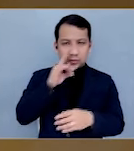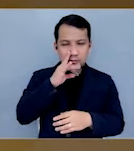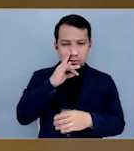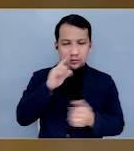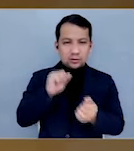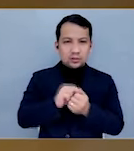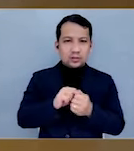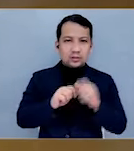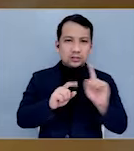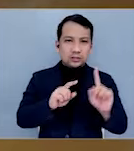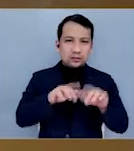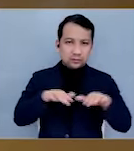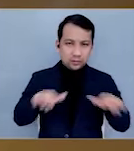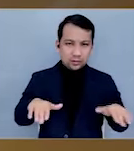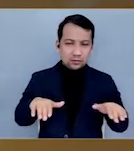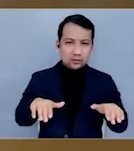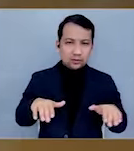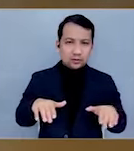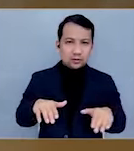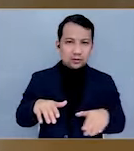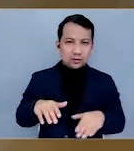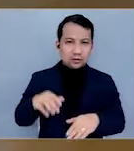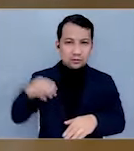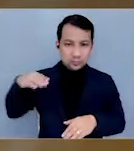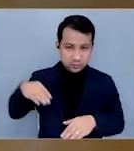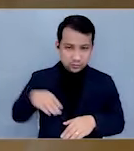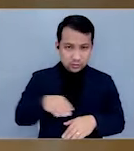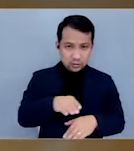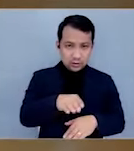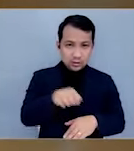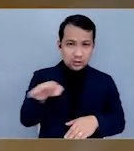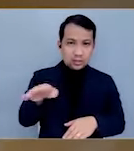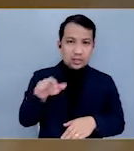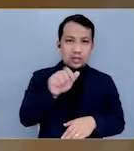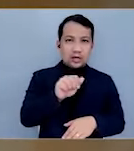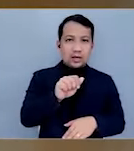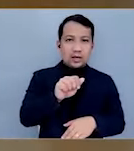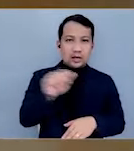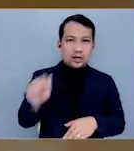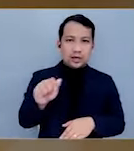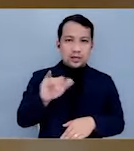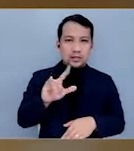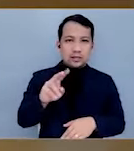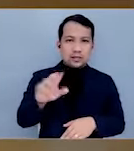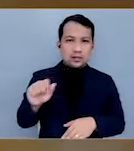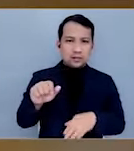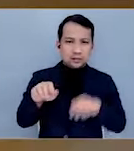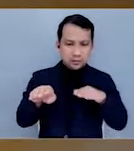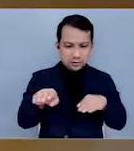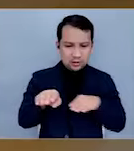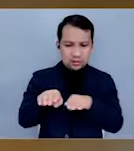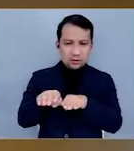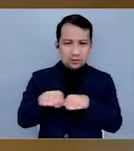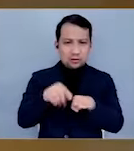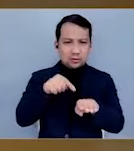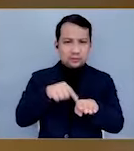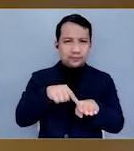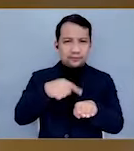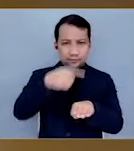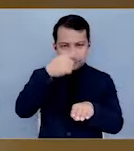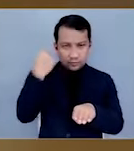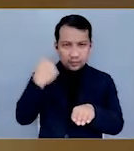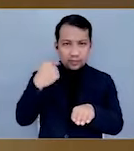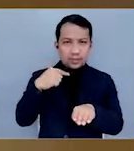bata. Papasok na ng Ayala Southbound Tunnel ang puting sasakyan nang makagitgitan nito ang isang itim na luxury